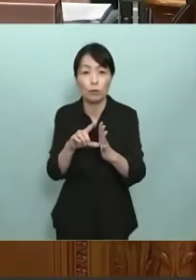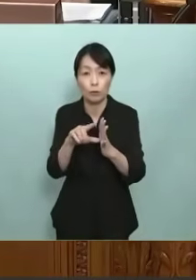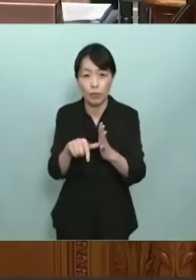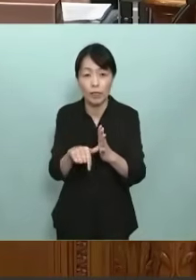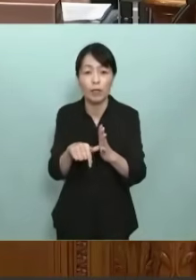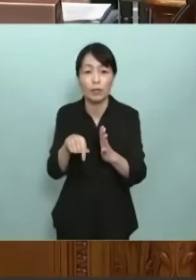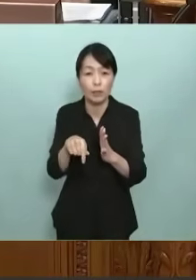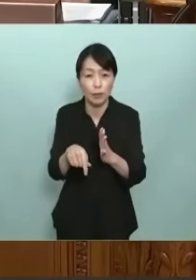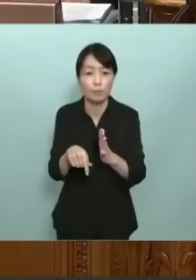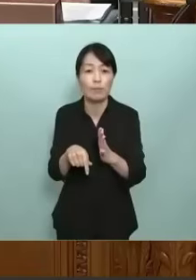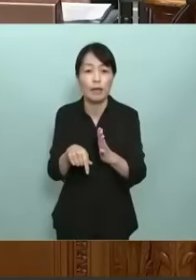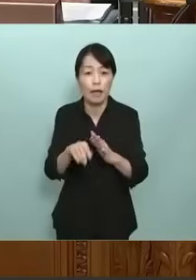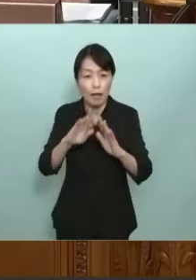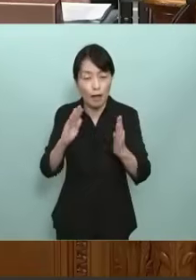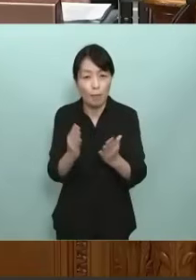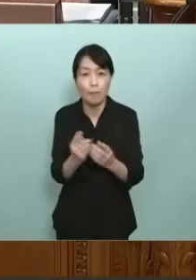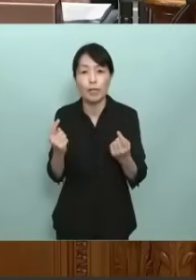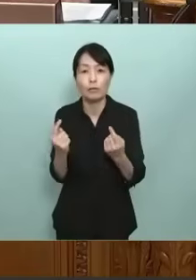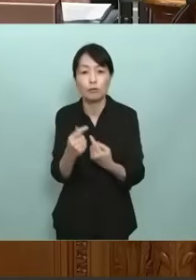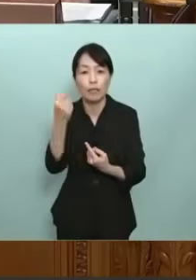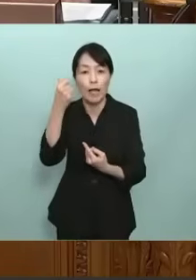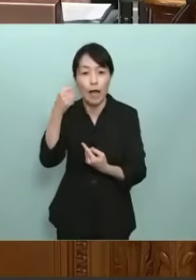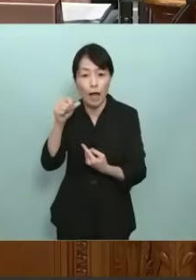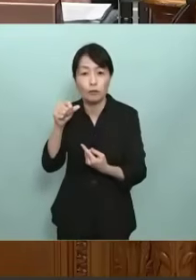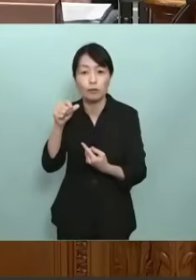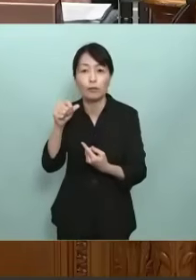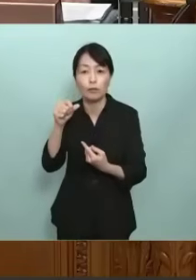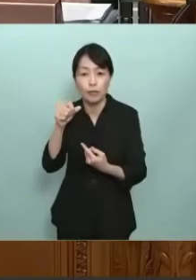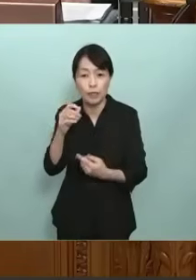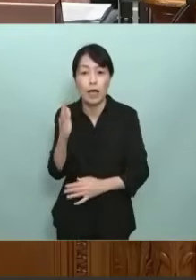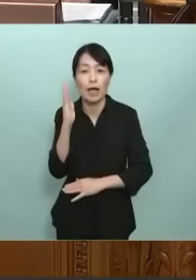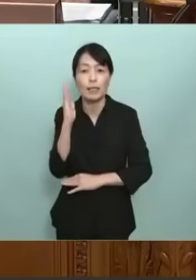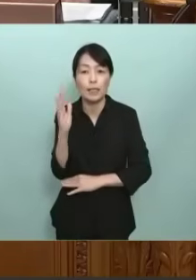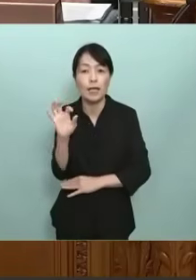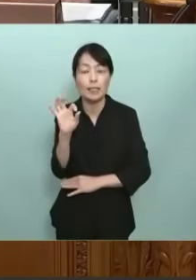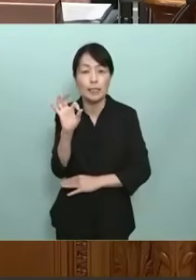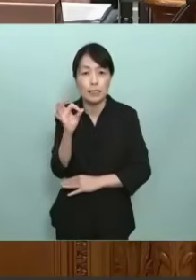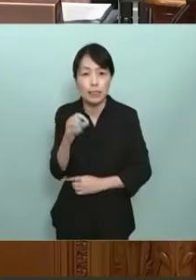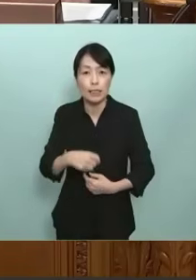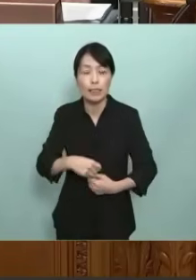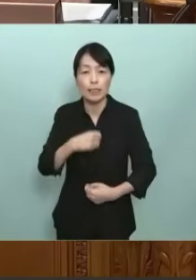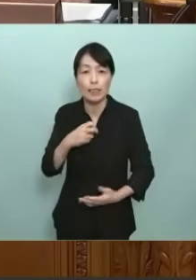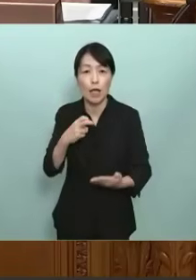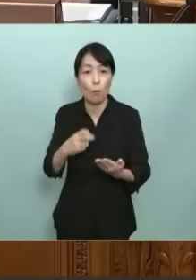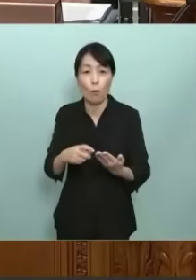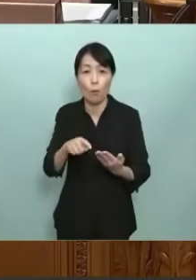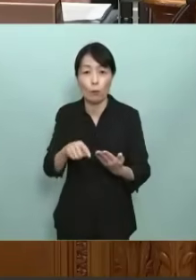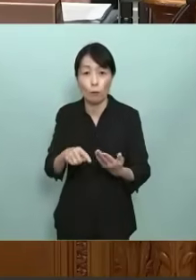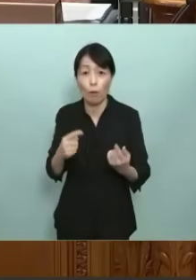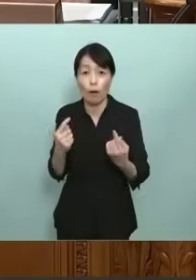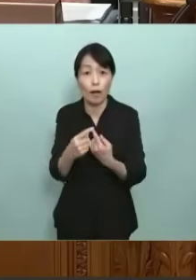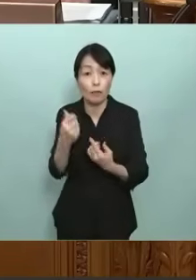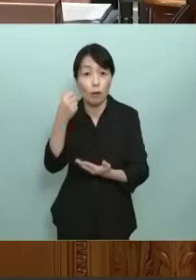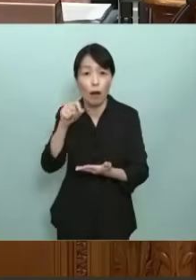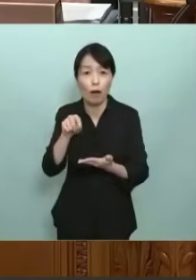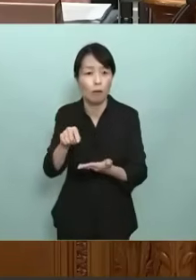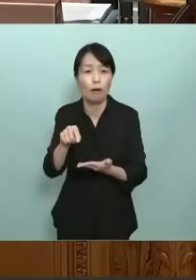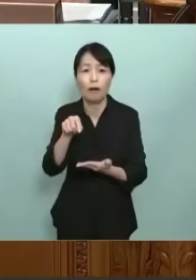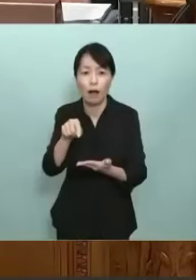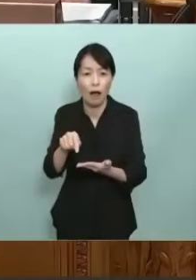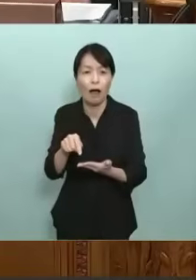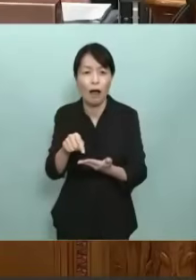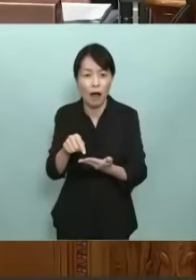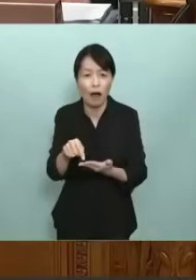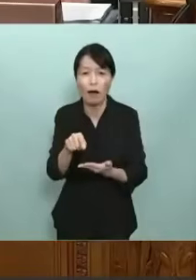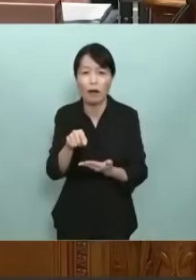案と自が自賛した政治資金規制法の改正が全くのざ法であったことを候補者自身が認め